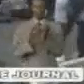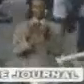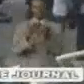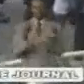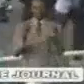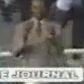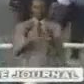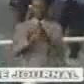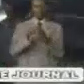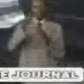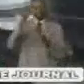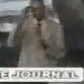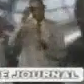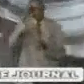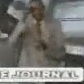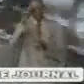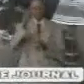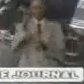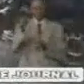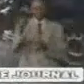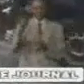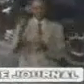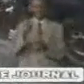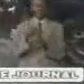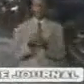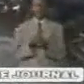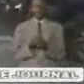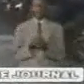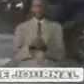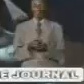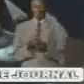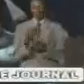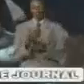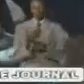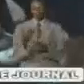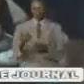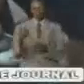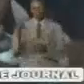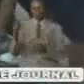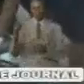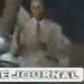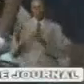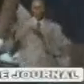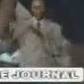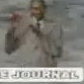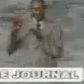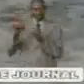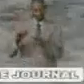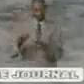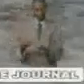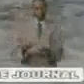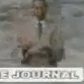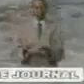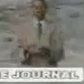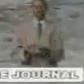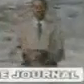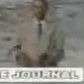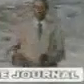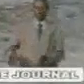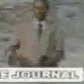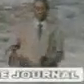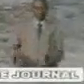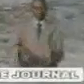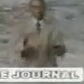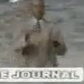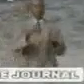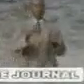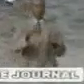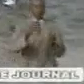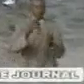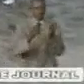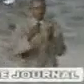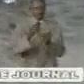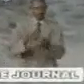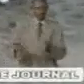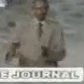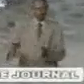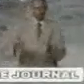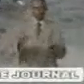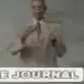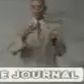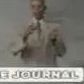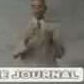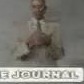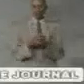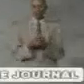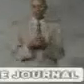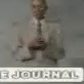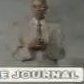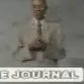pratique éco-éducative. Les élèves de cette école sont descendus sur la route principale à Massina-Siforco pour une